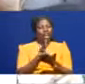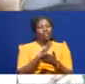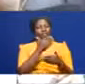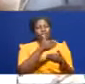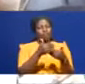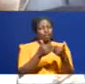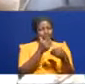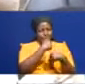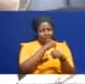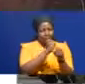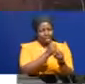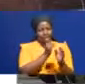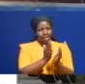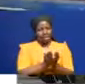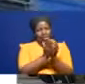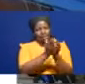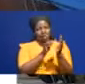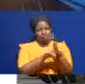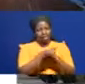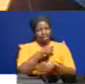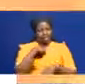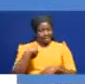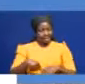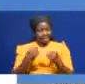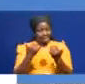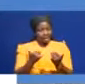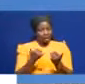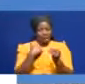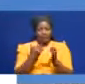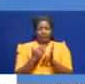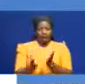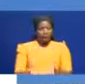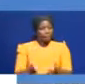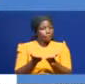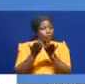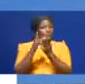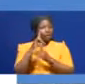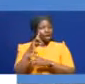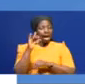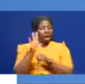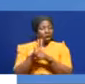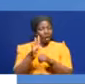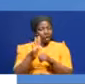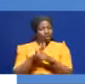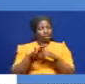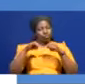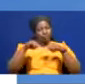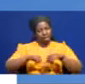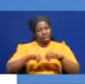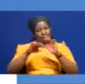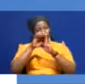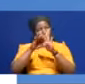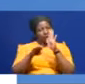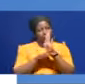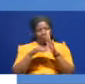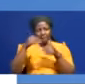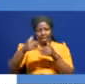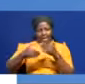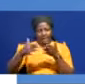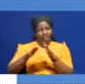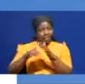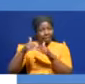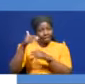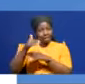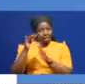sasa imeimarika zaidi. Haya, kwa leo kipindi hiki kinaishia hapa. Katika kipindi